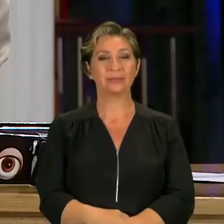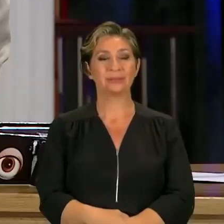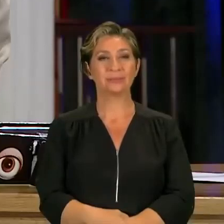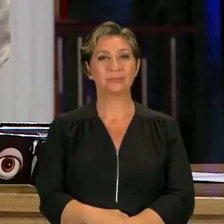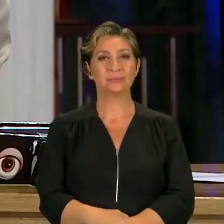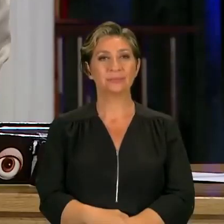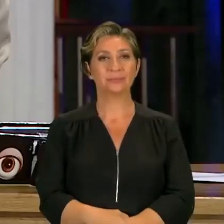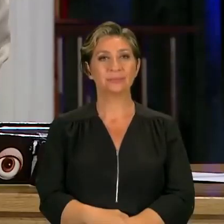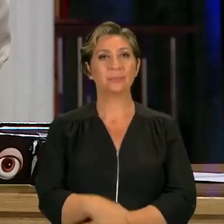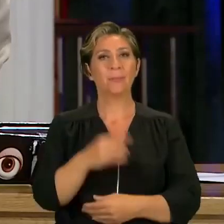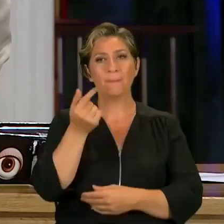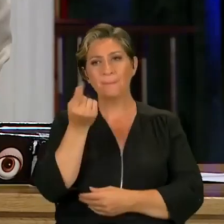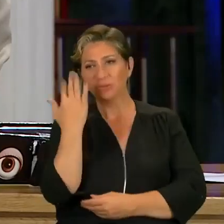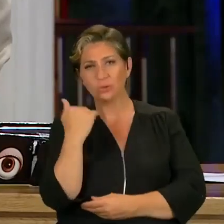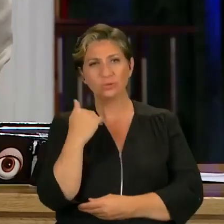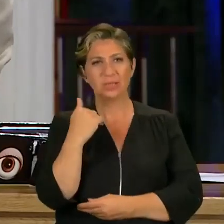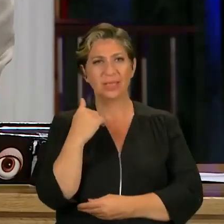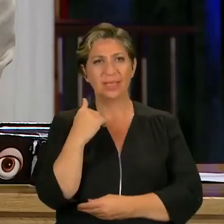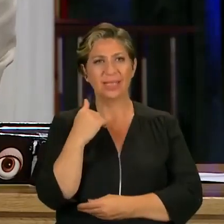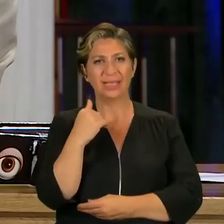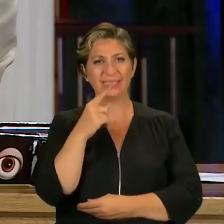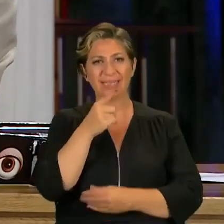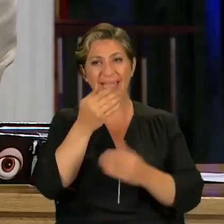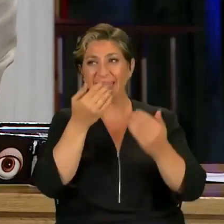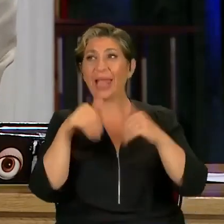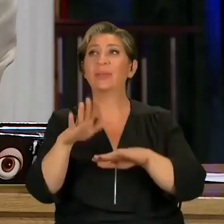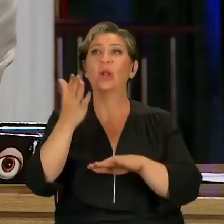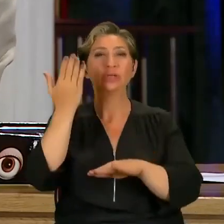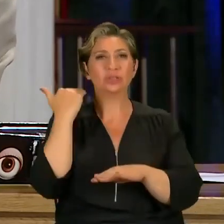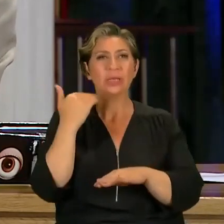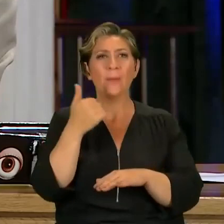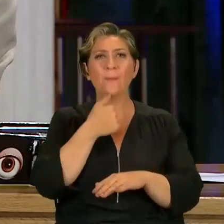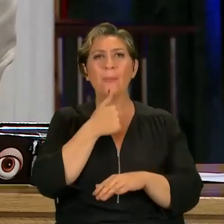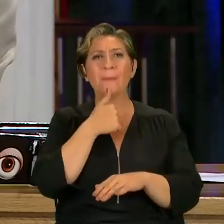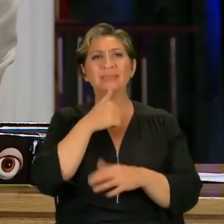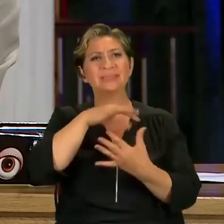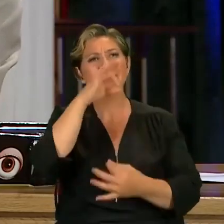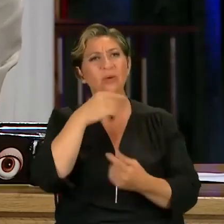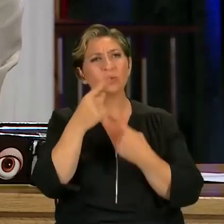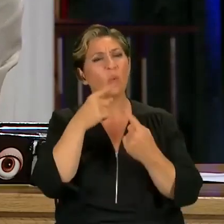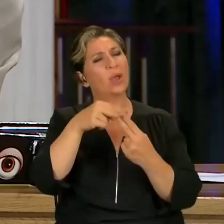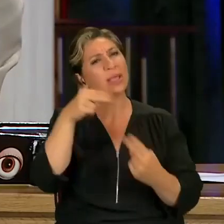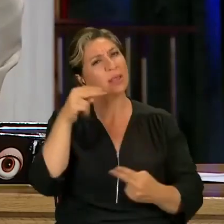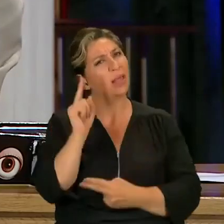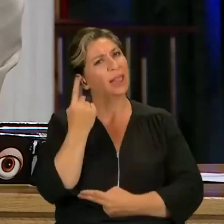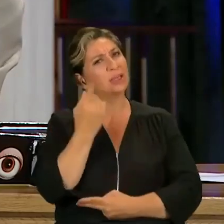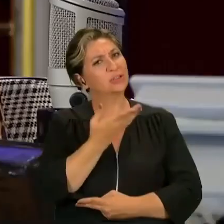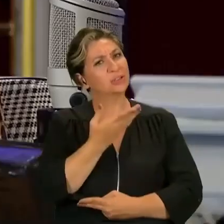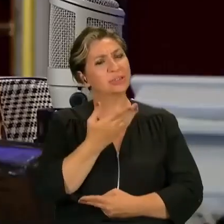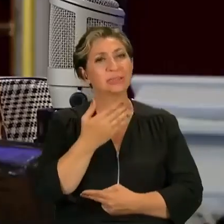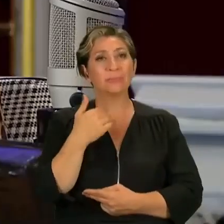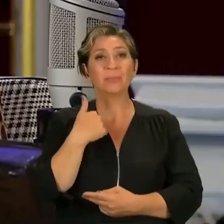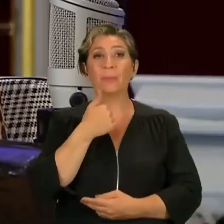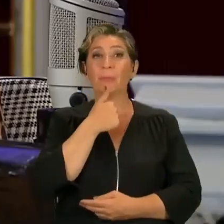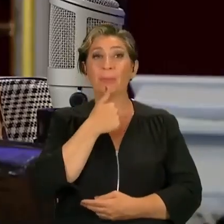Bu arada bana biraz önce, hemen sizi yayına almadan önce babanızdan söz ettiniz. O hikaye de ilginç bir hikaye.